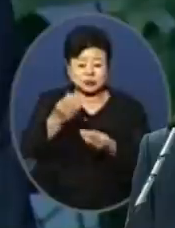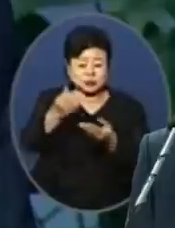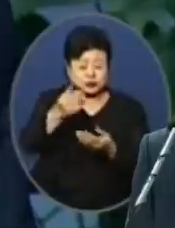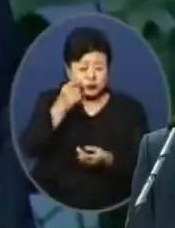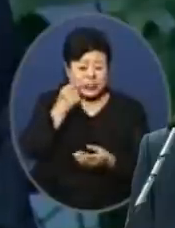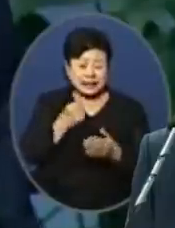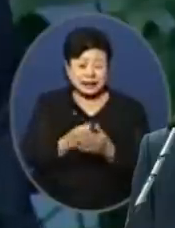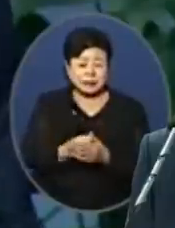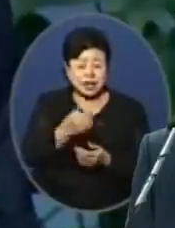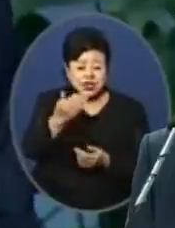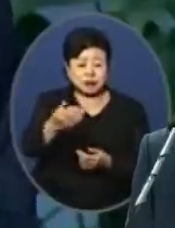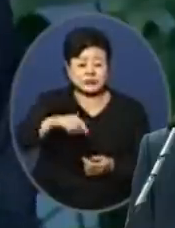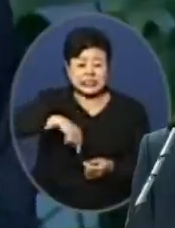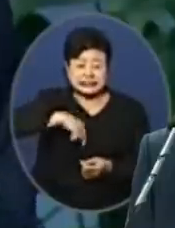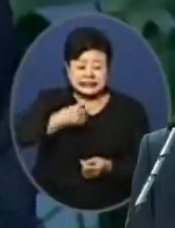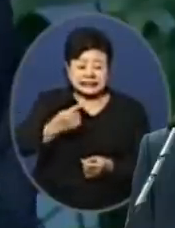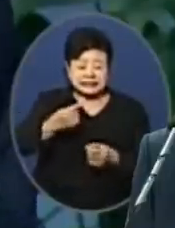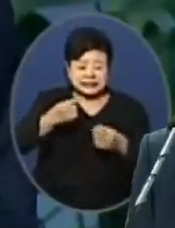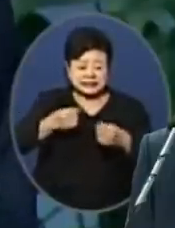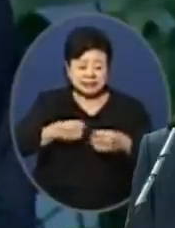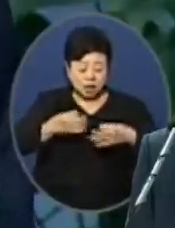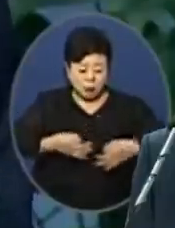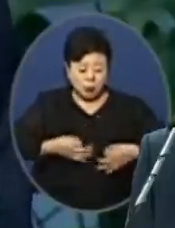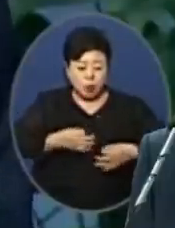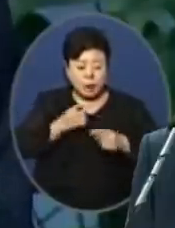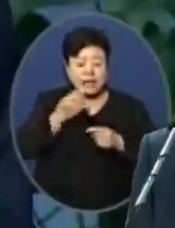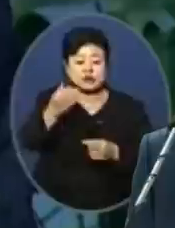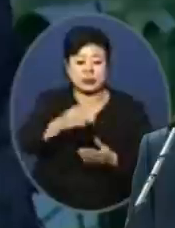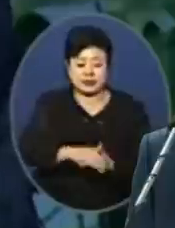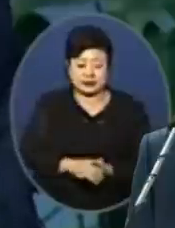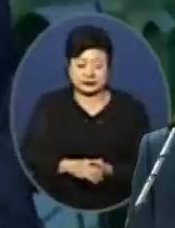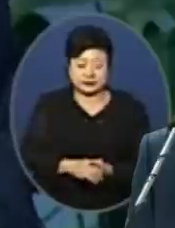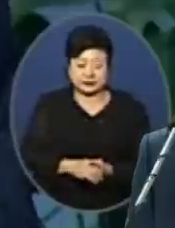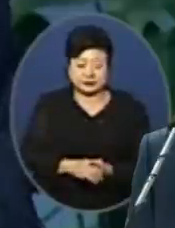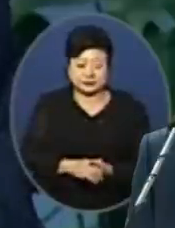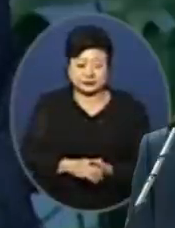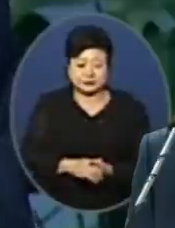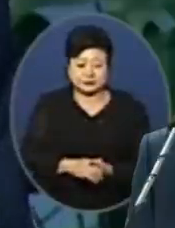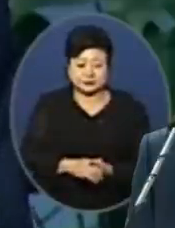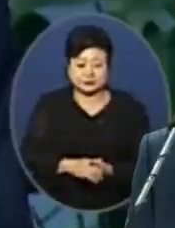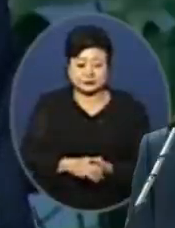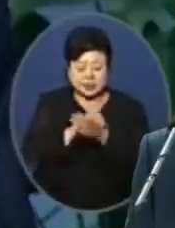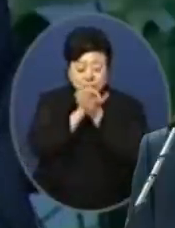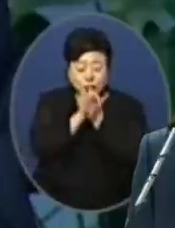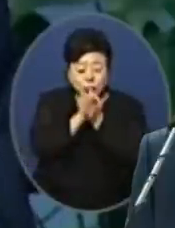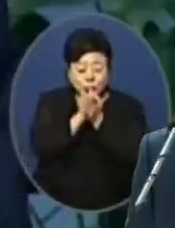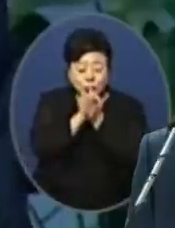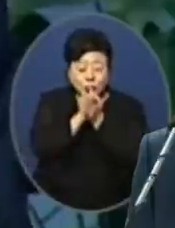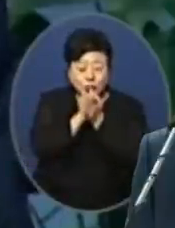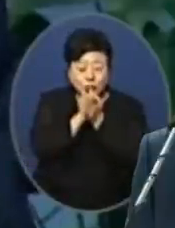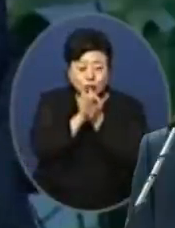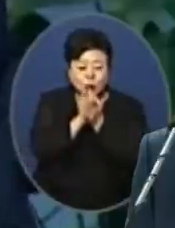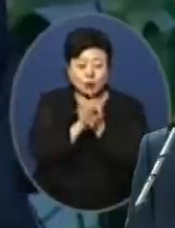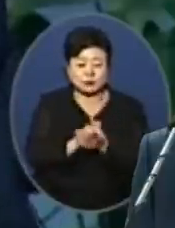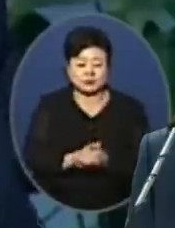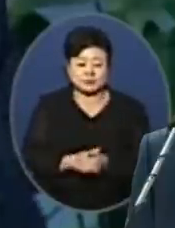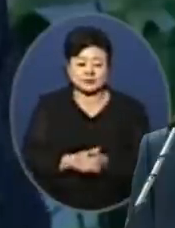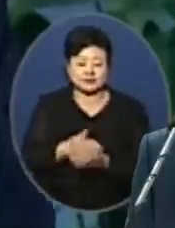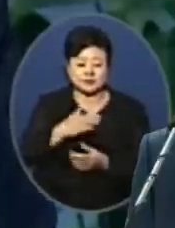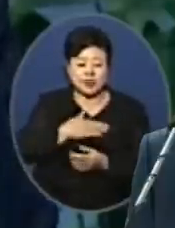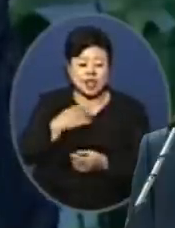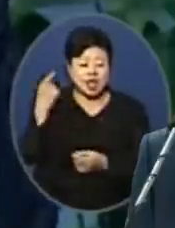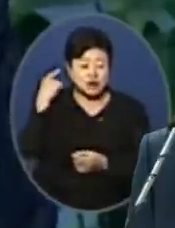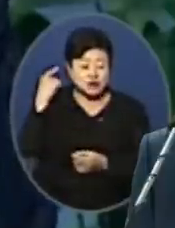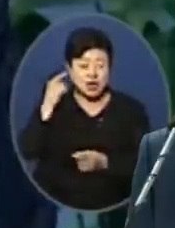없었기 때문에 여러분이 여러분 자신에게 말을 해야 돼요. 기도도 휴장도 내